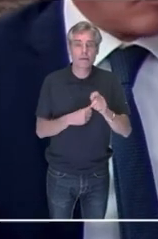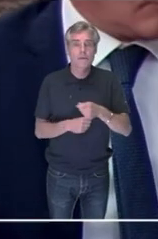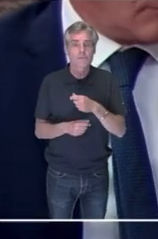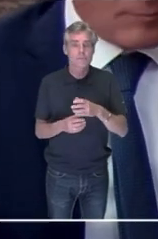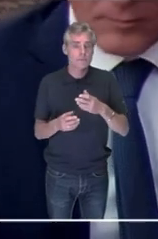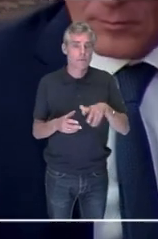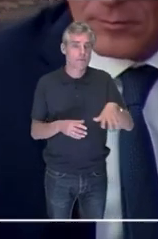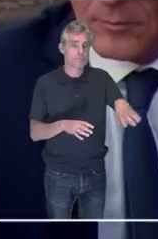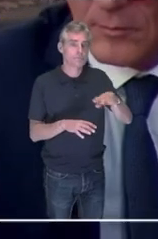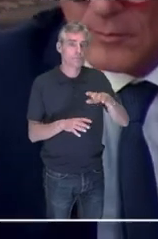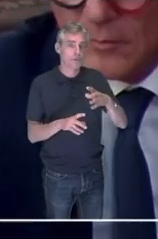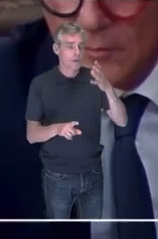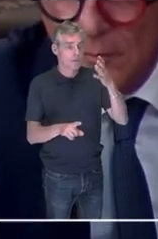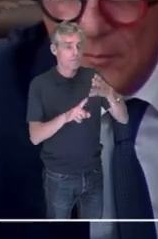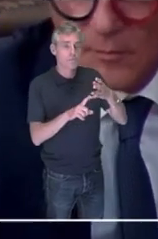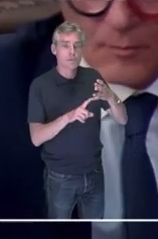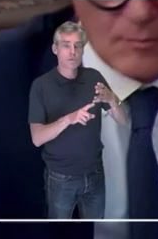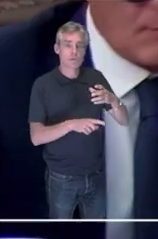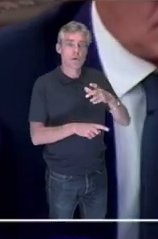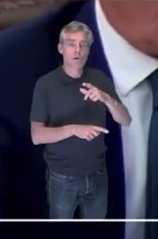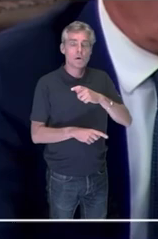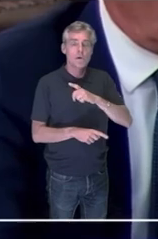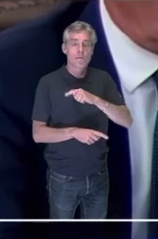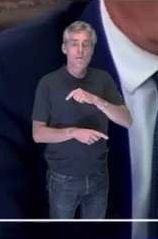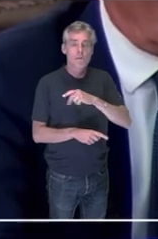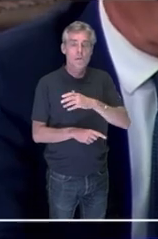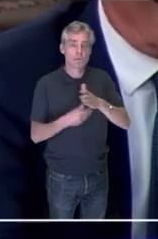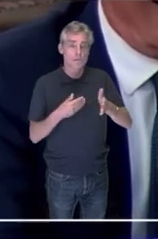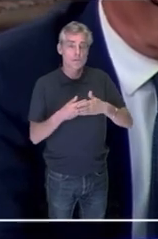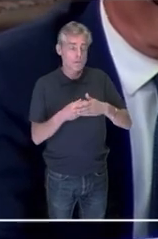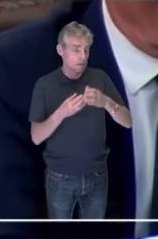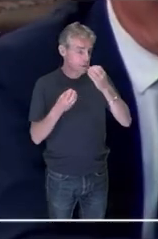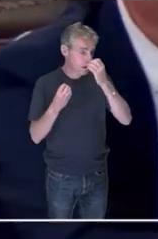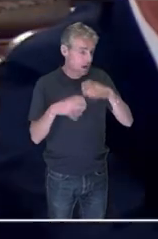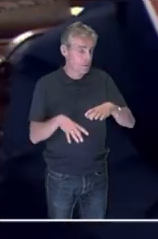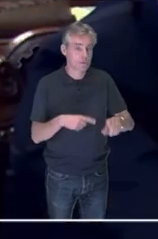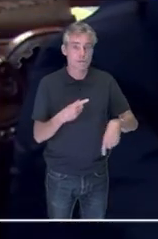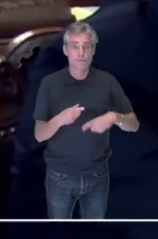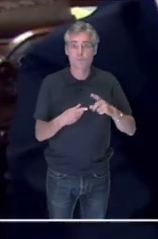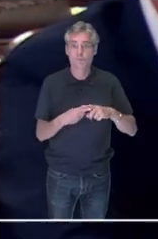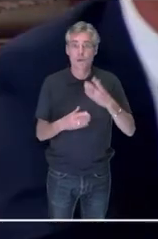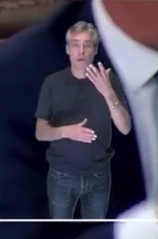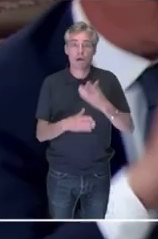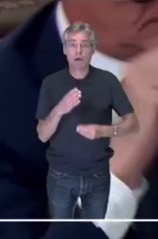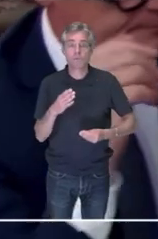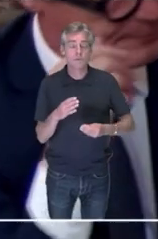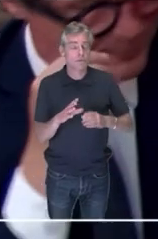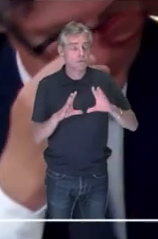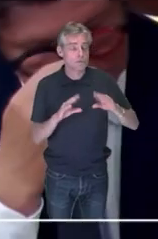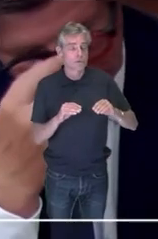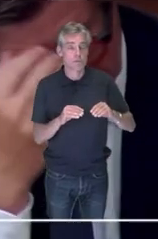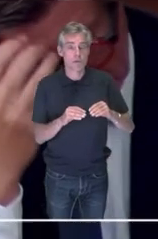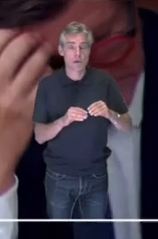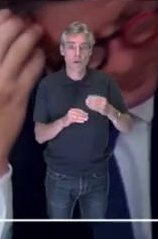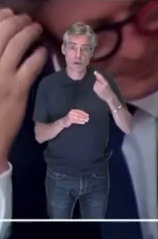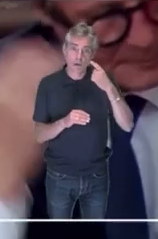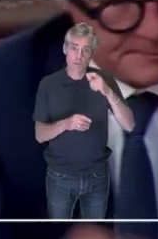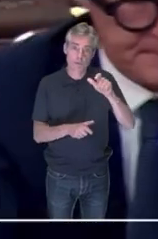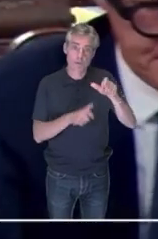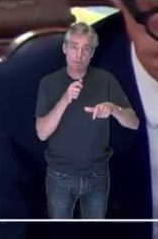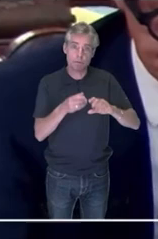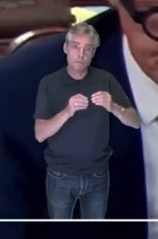L'abandon des missions de la police de proximité, l'absence de places suffisantes de personnes souffrant de